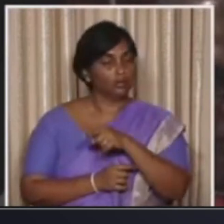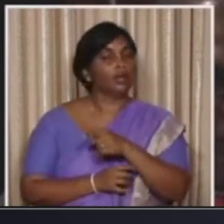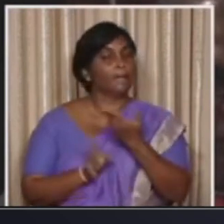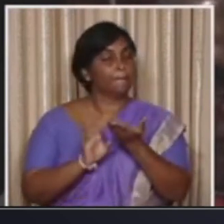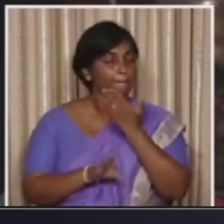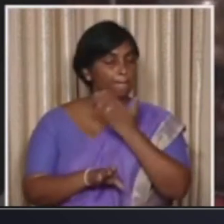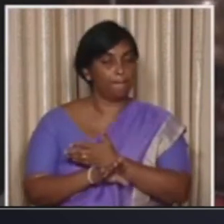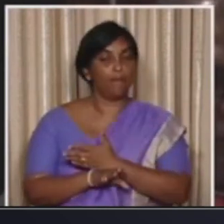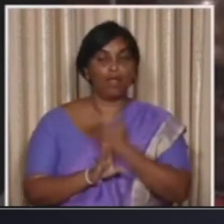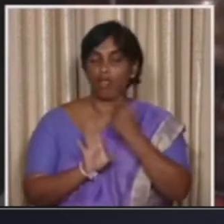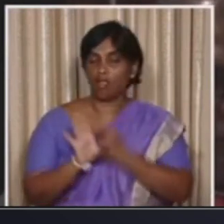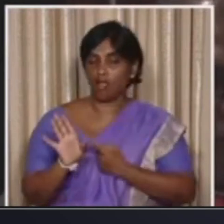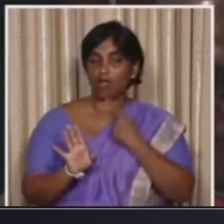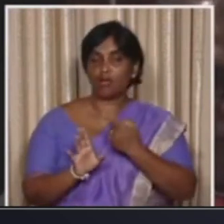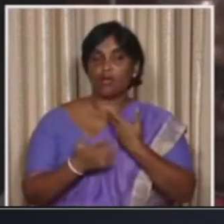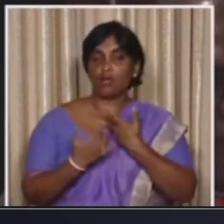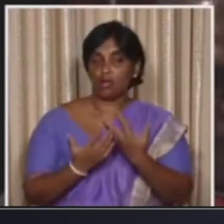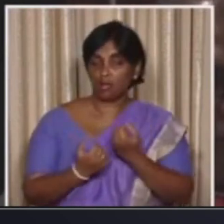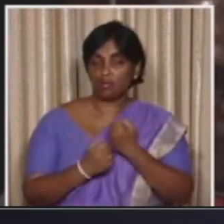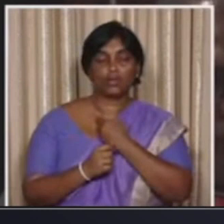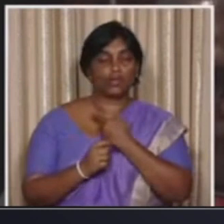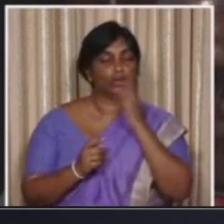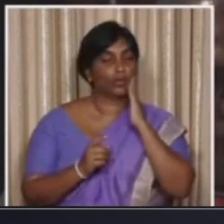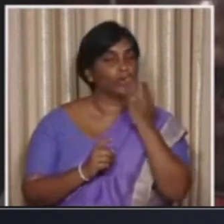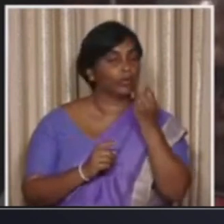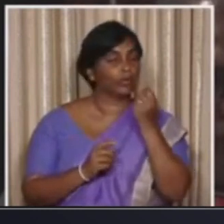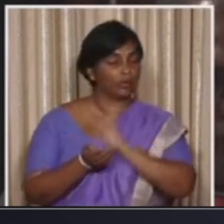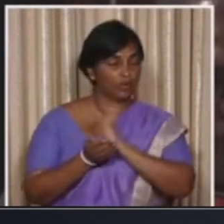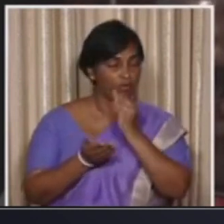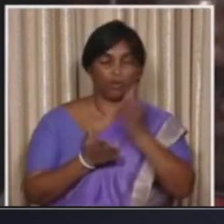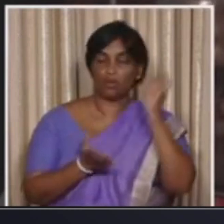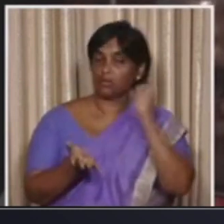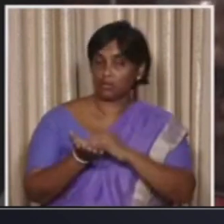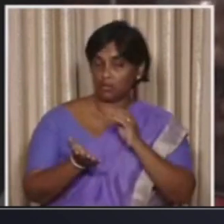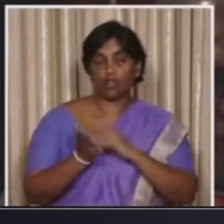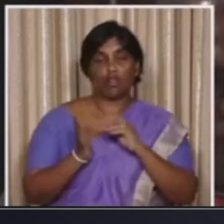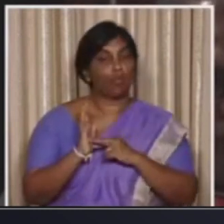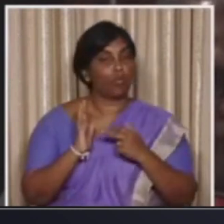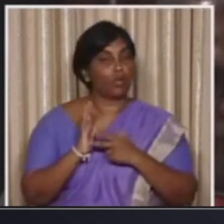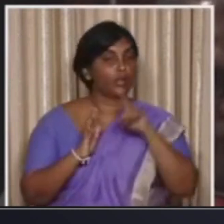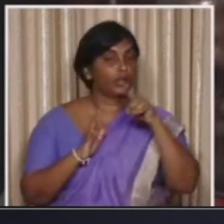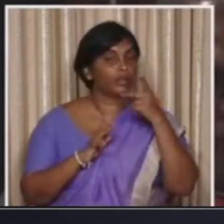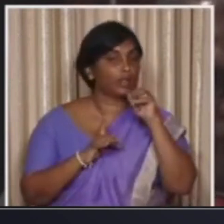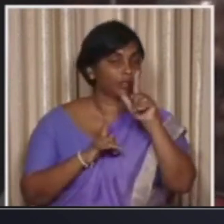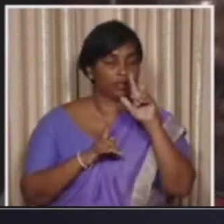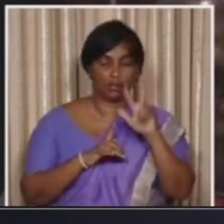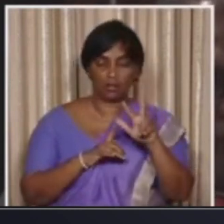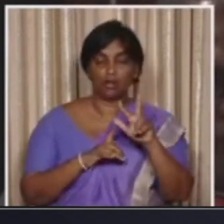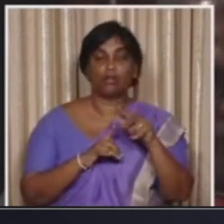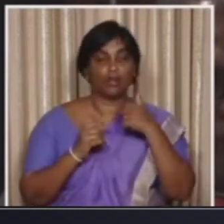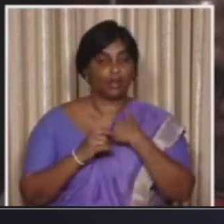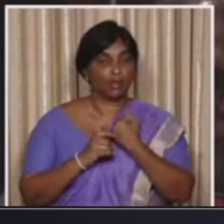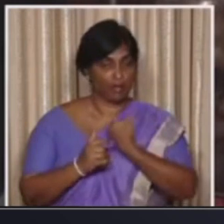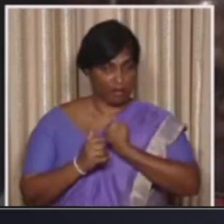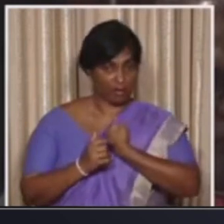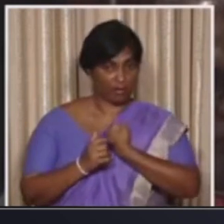පහුගිය වසරේ අපිට ලැබිලා තියෙනවා විදේශ අරමුදල් ලැබෙන ව්‍යාපෘති 179ක් මම වැරදි නම්